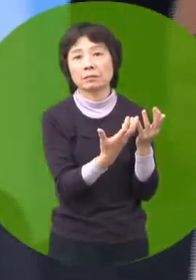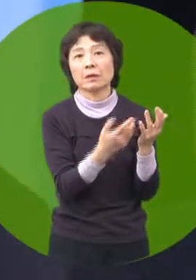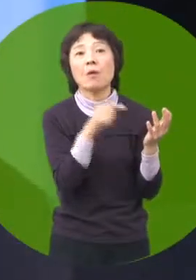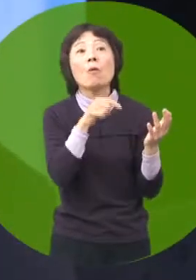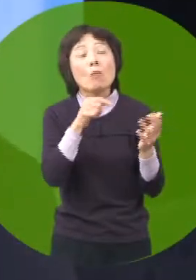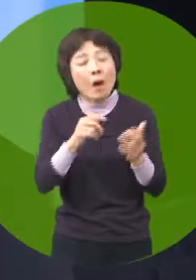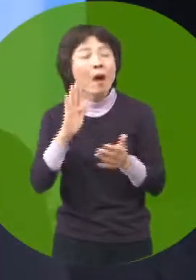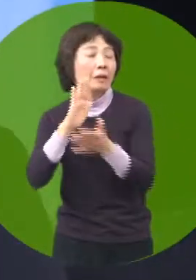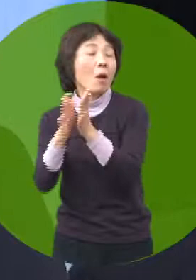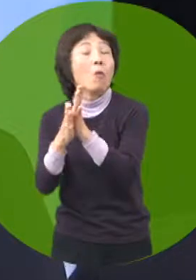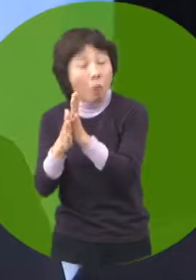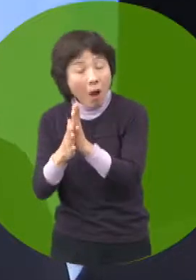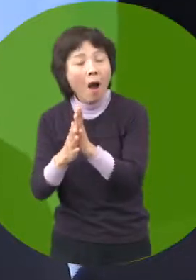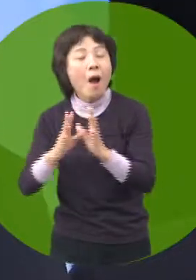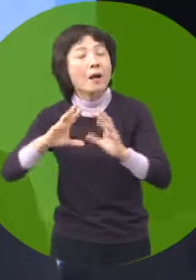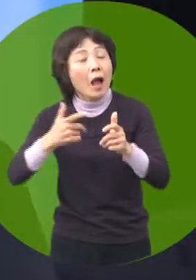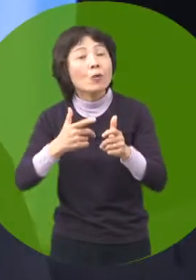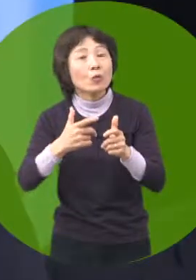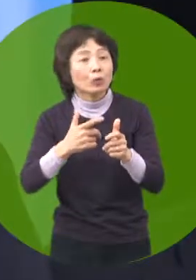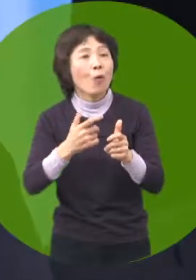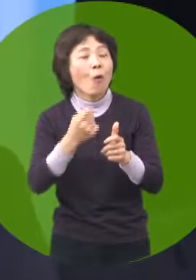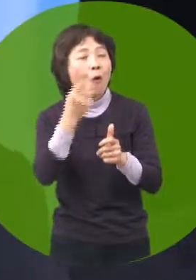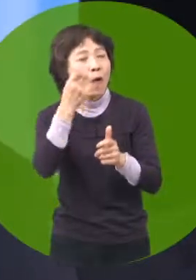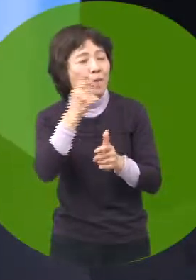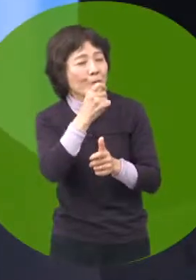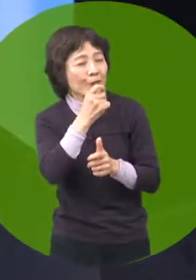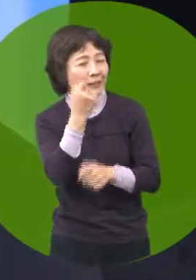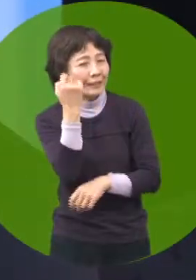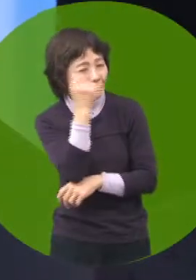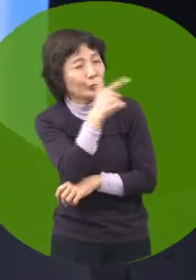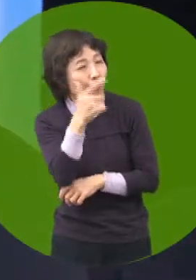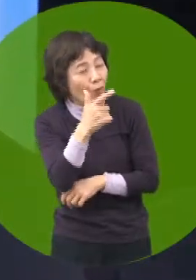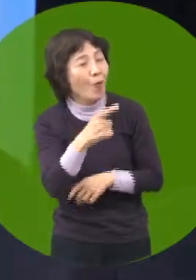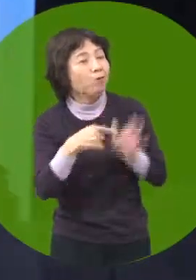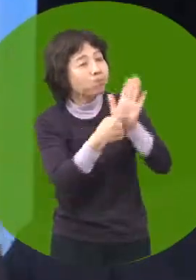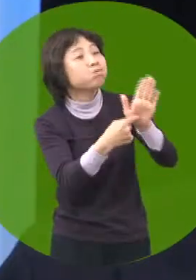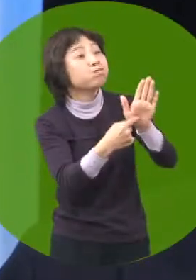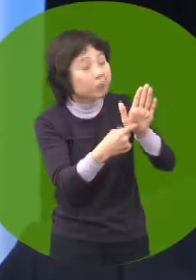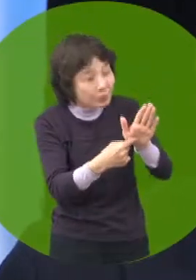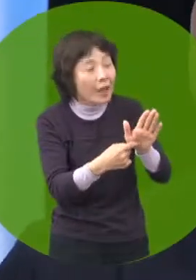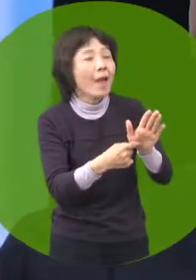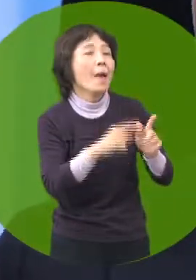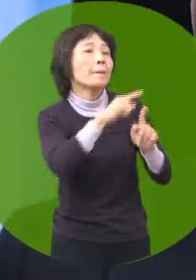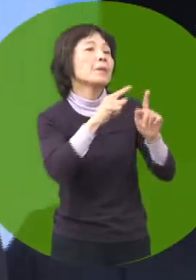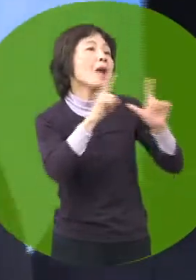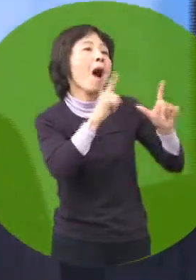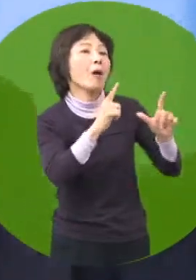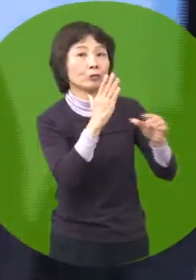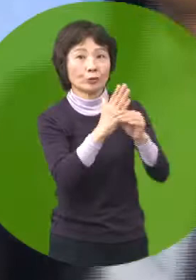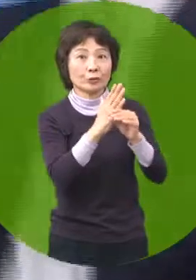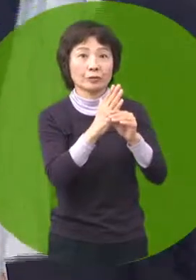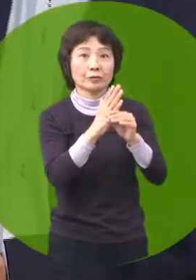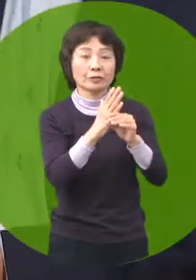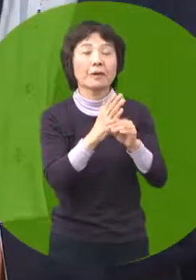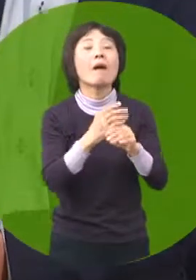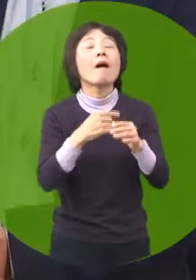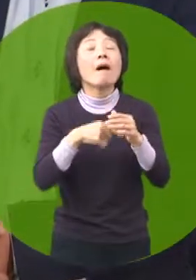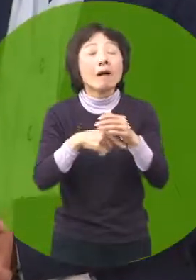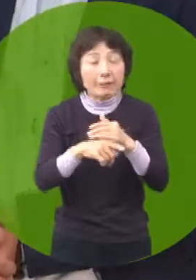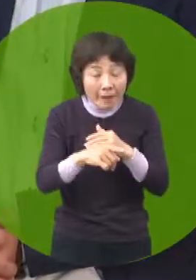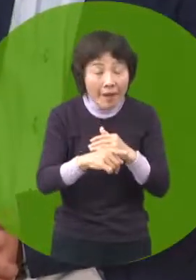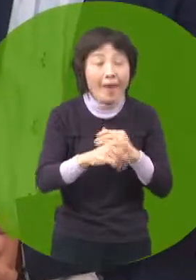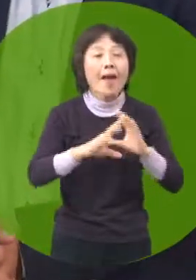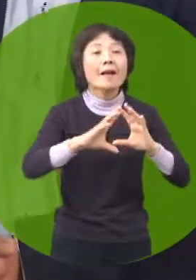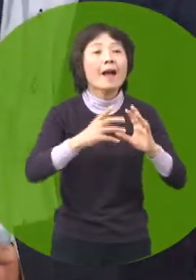は県では海外のメディアを誘致して沖縄国際映画祭を世界各国に PR してるんですよ。 それが海外からの観光誘